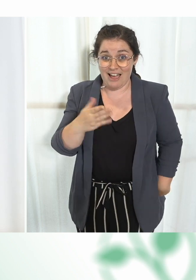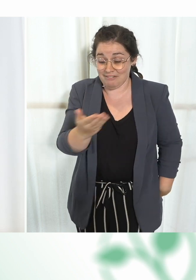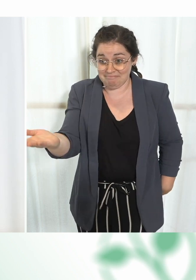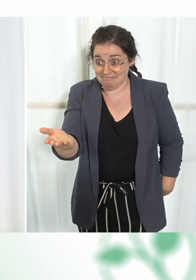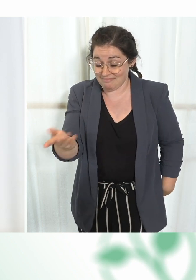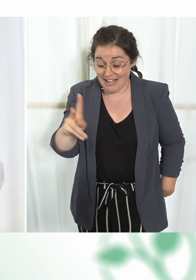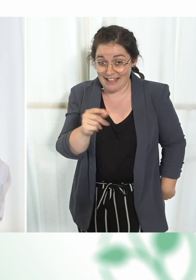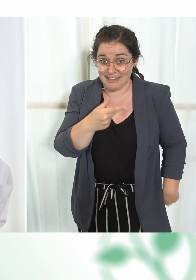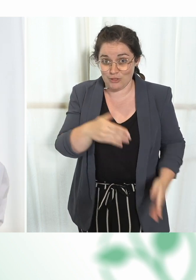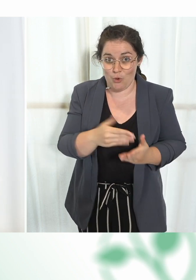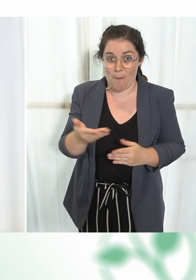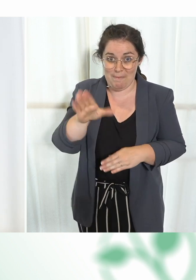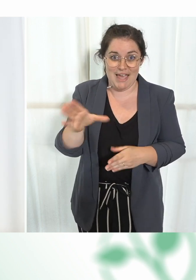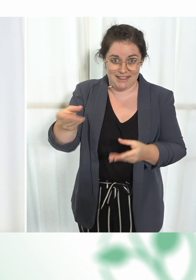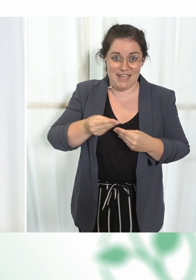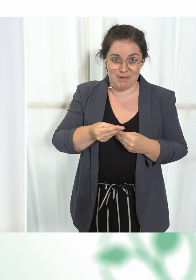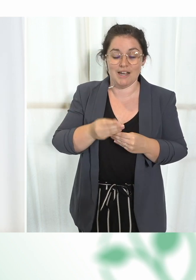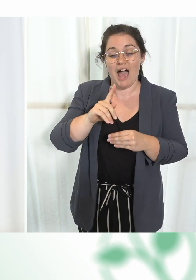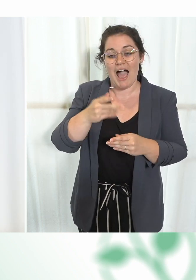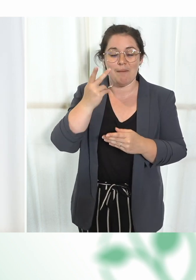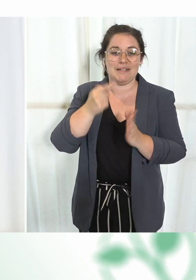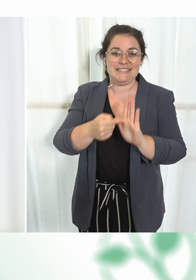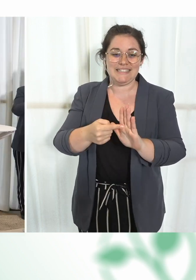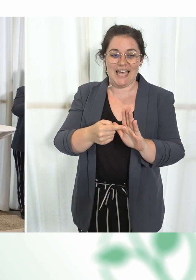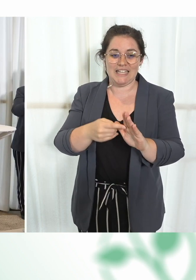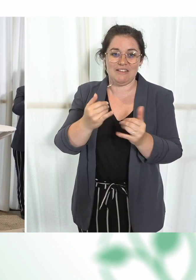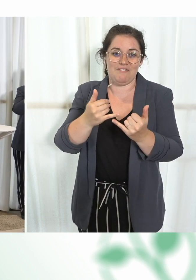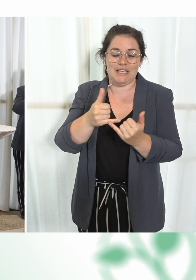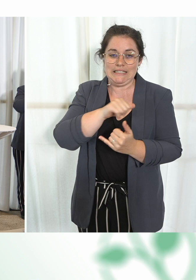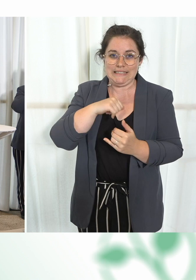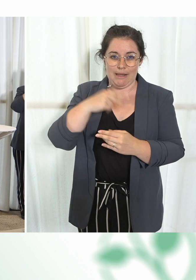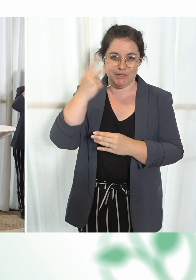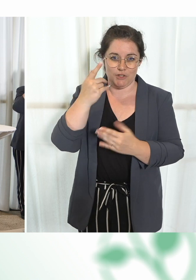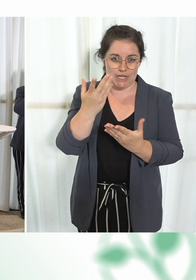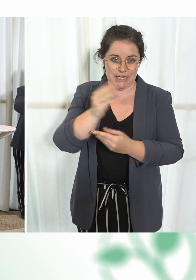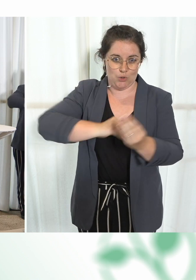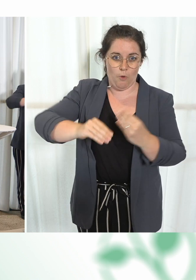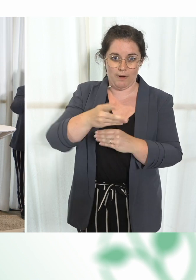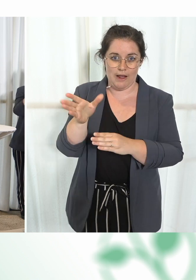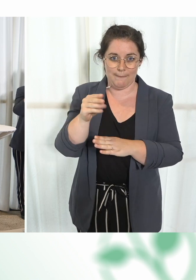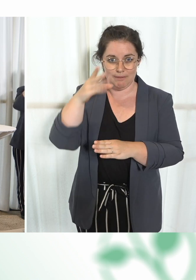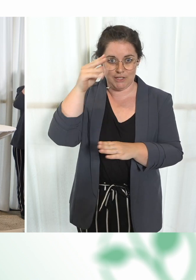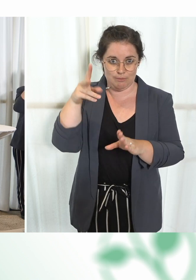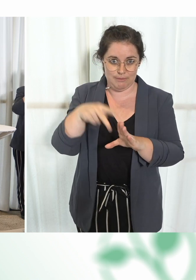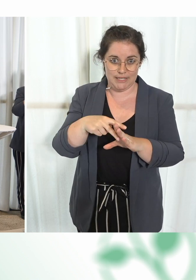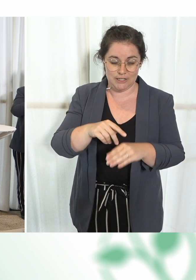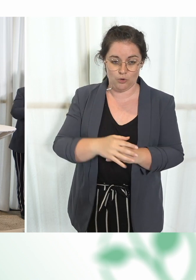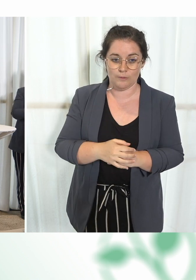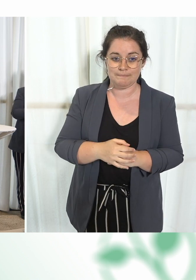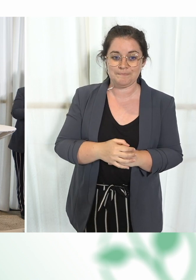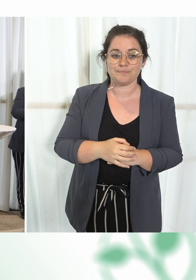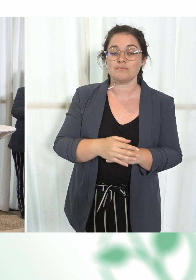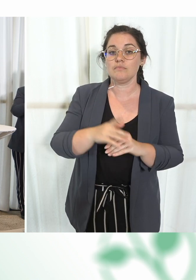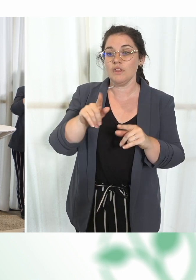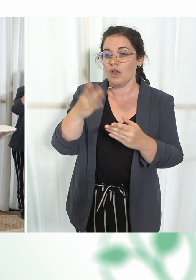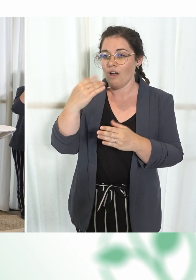aber das zeigt halt, dass diese Selbstverständlichkeit dann da wird im Umgang. Dafür muss man natürlich auch im Betrieb die Maßnahmen setzen, im konkreten Fall